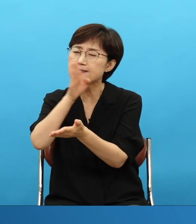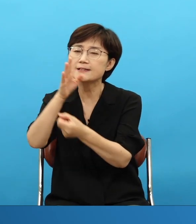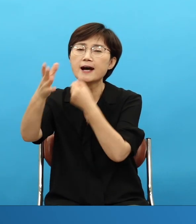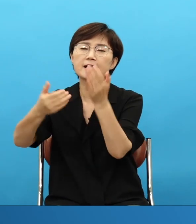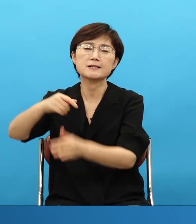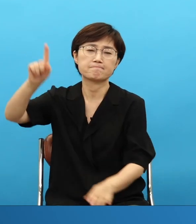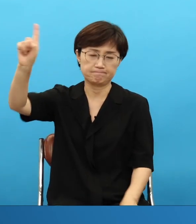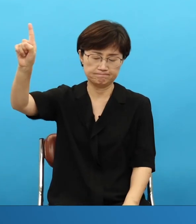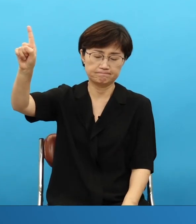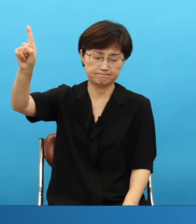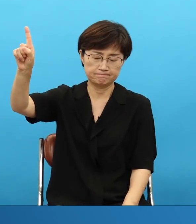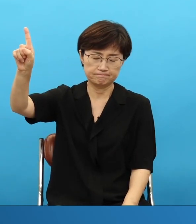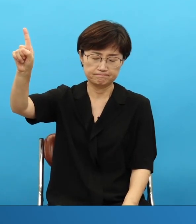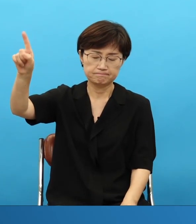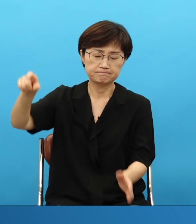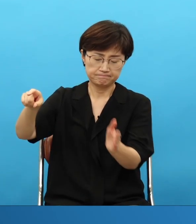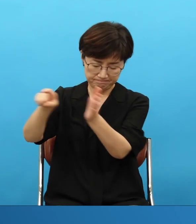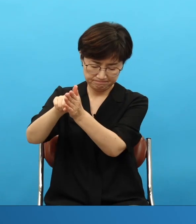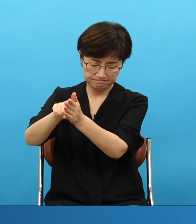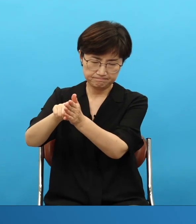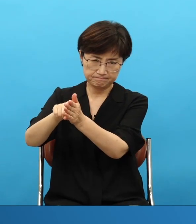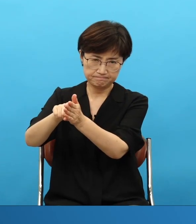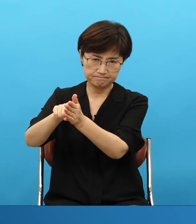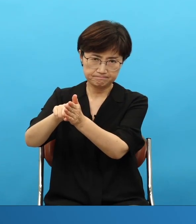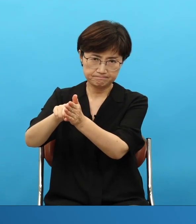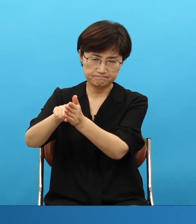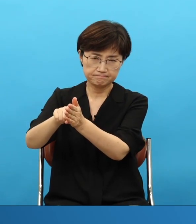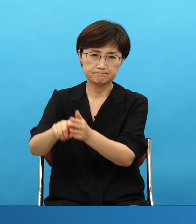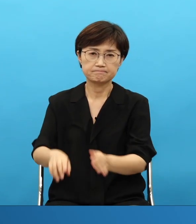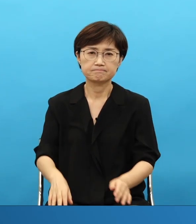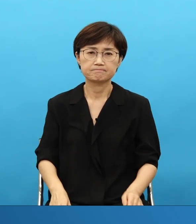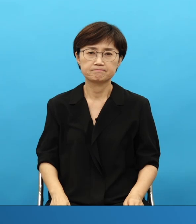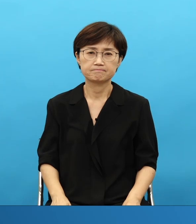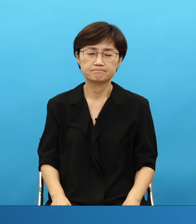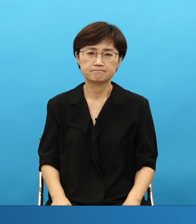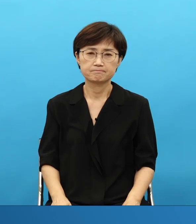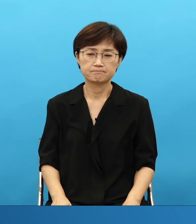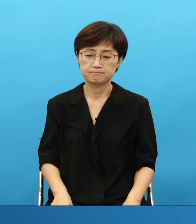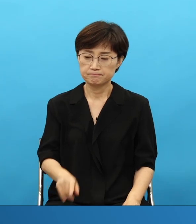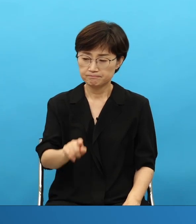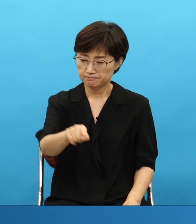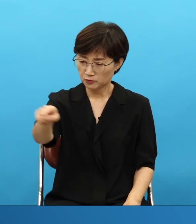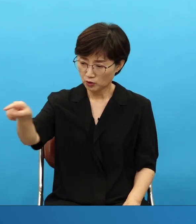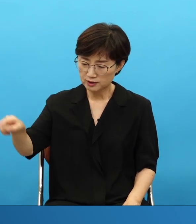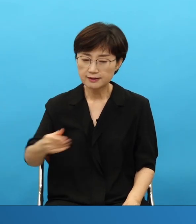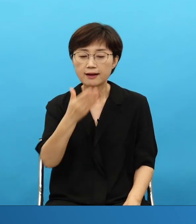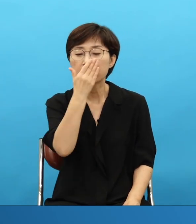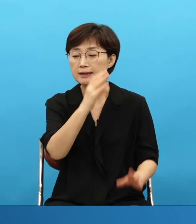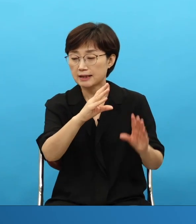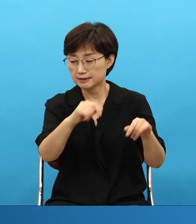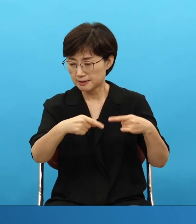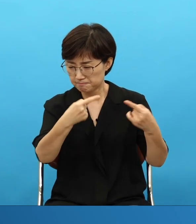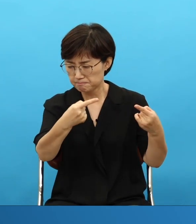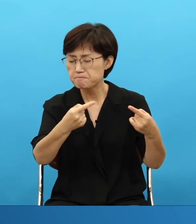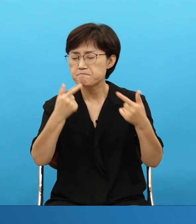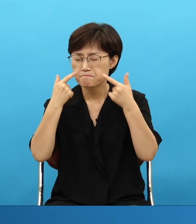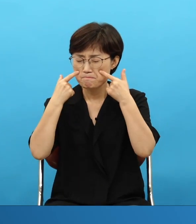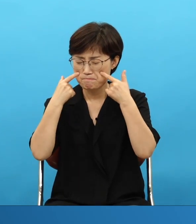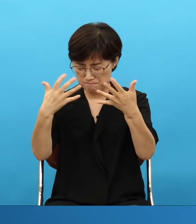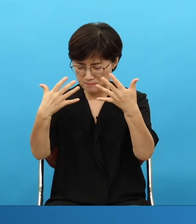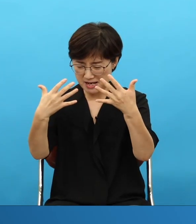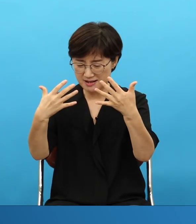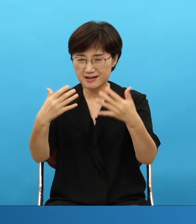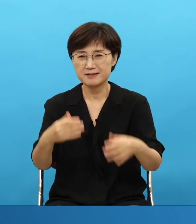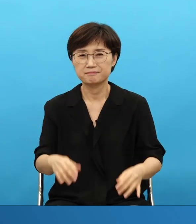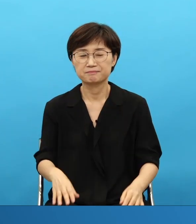now, the Lord is truly God. 그리고 반드시 가나안 땅으로 가게 될 거다. And rightfully you